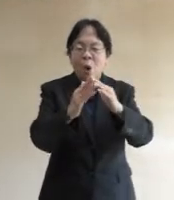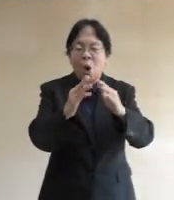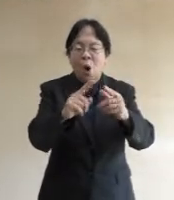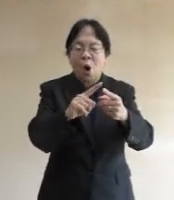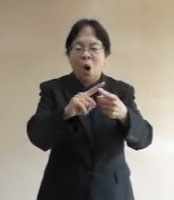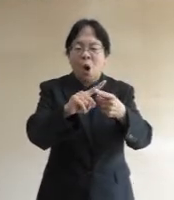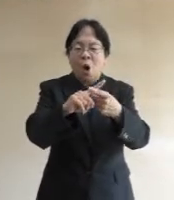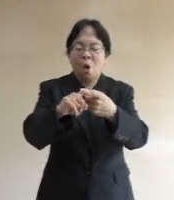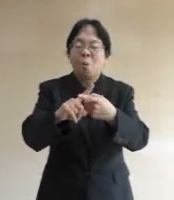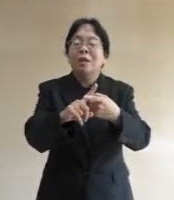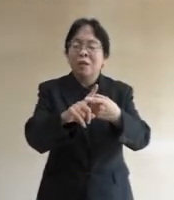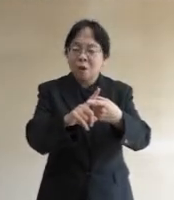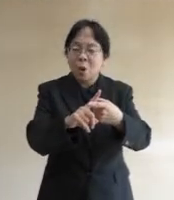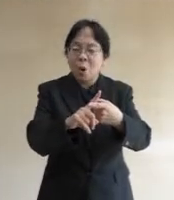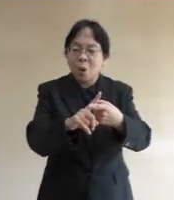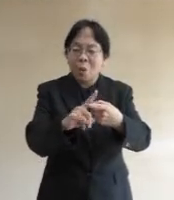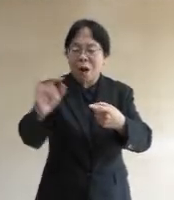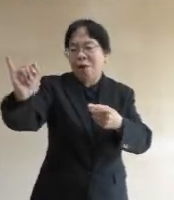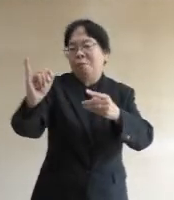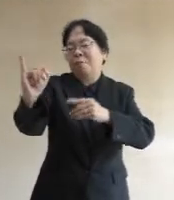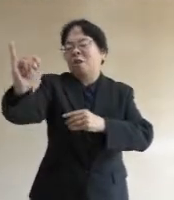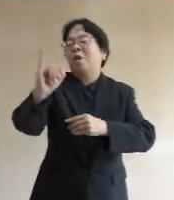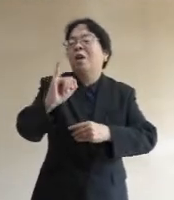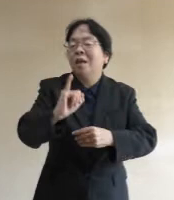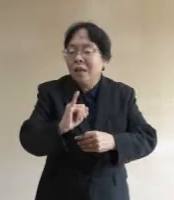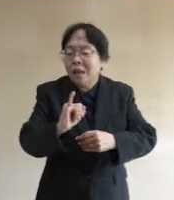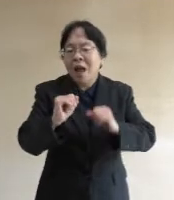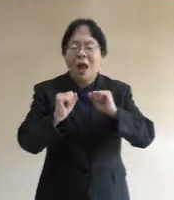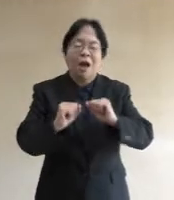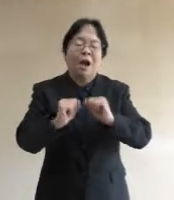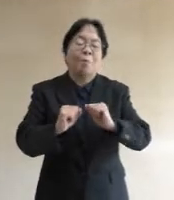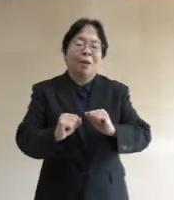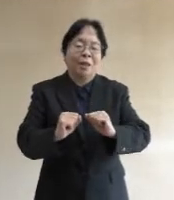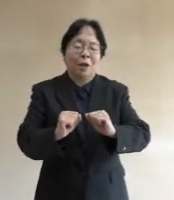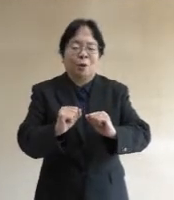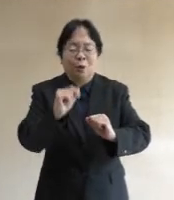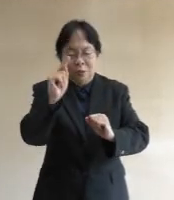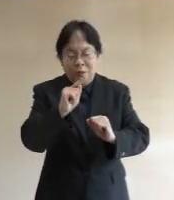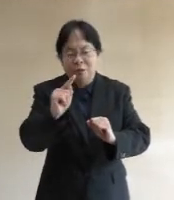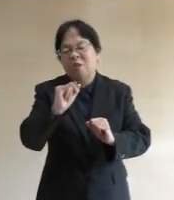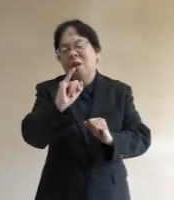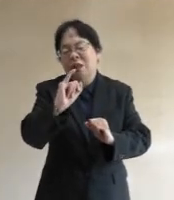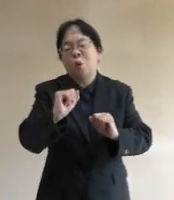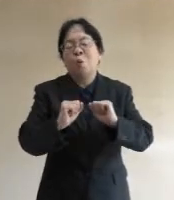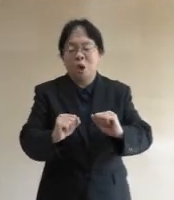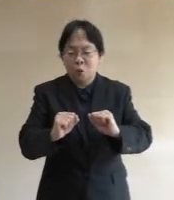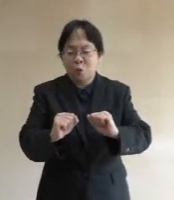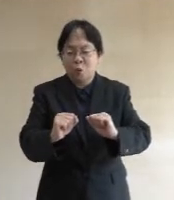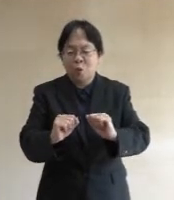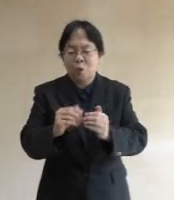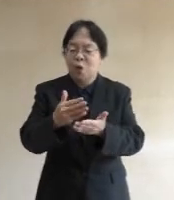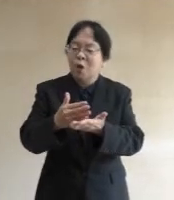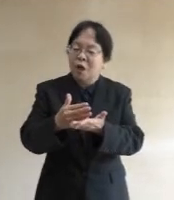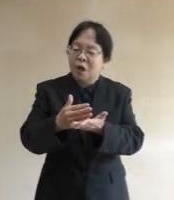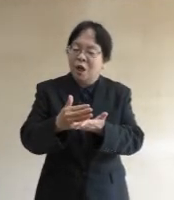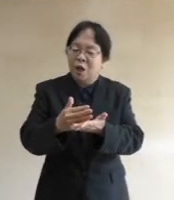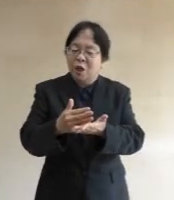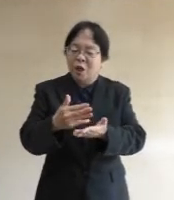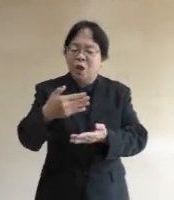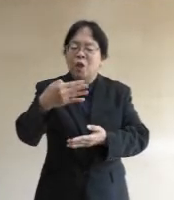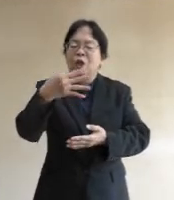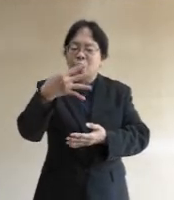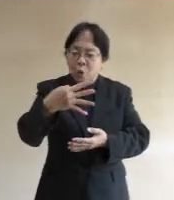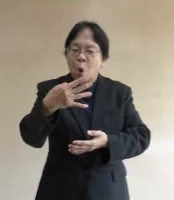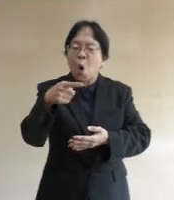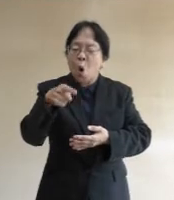なんかでも結構よそから来て結構頑張ってる女性の方がいたりとか、ね、っていうようなことで、やっぱりよそ者